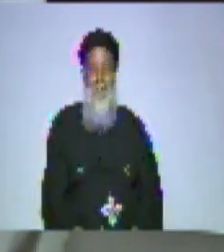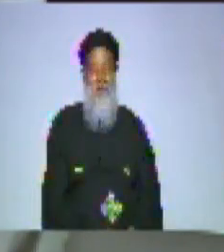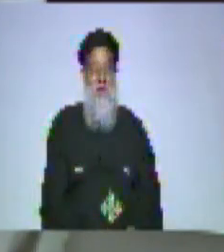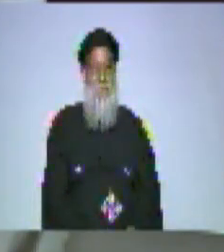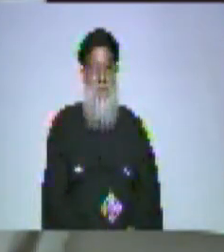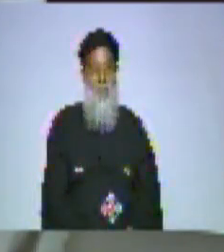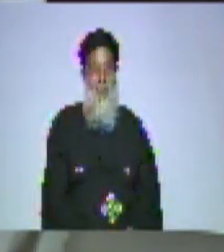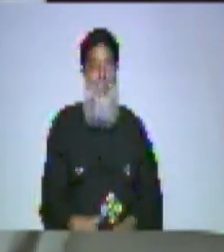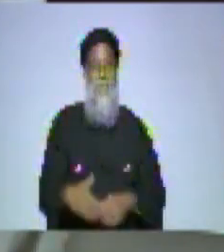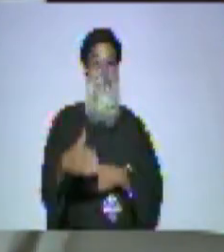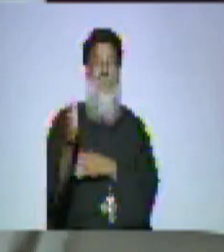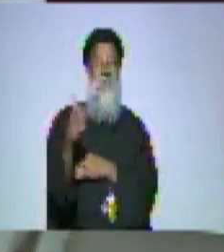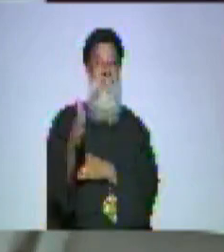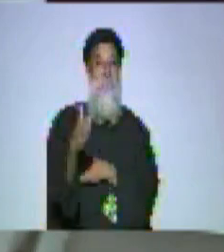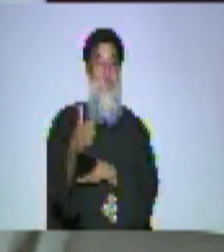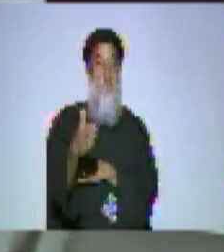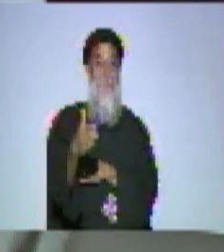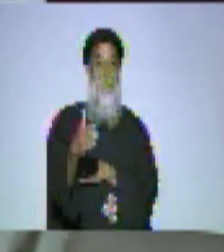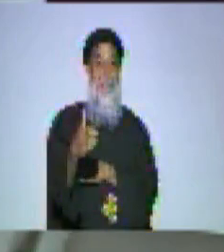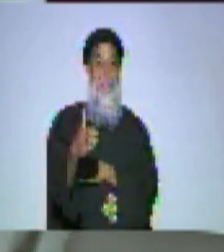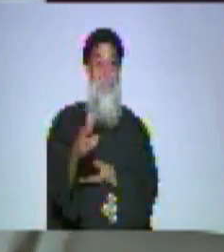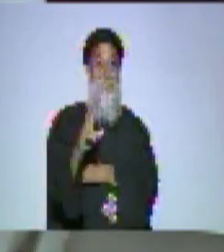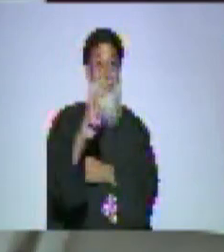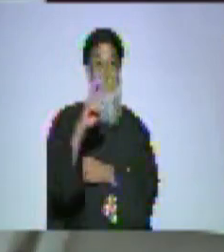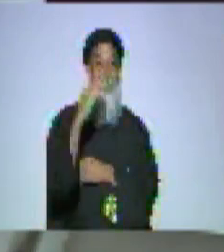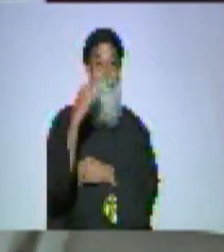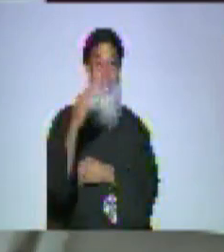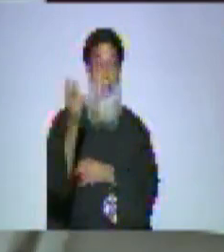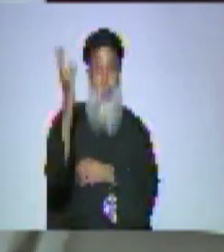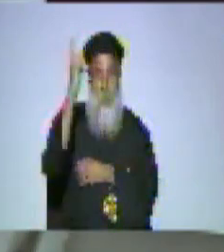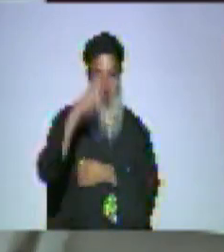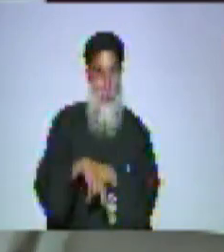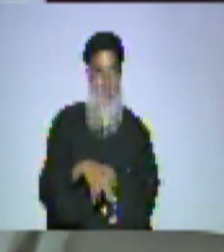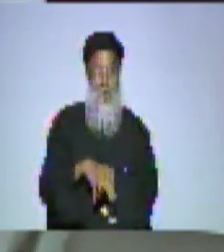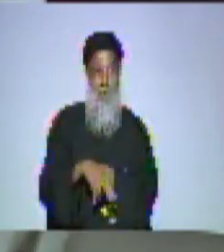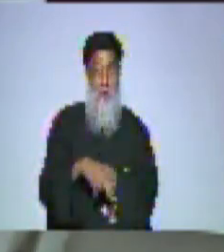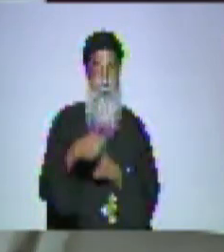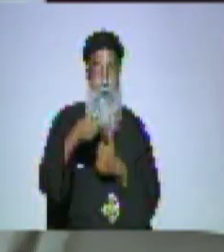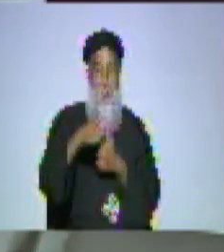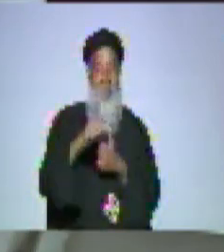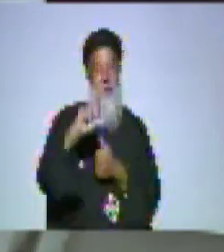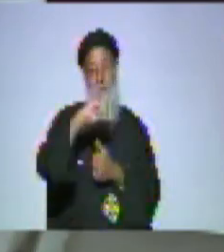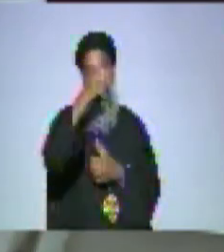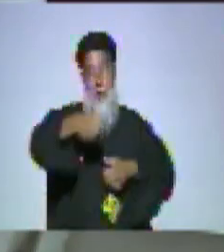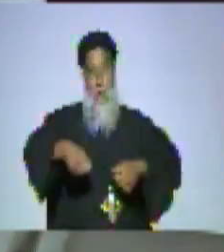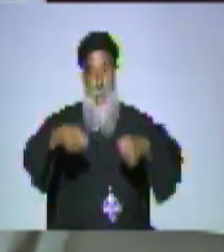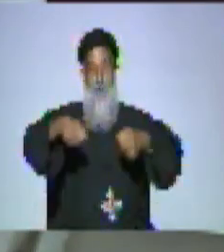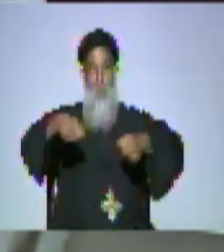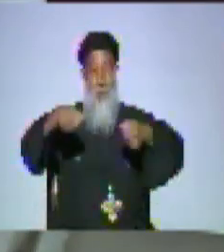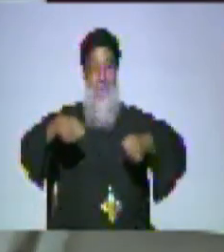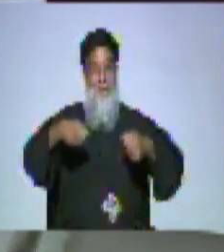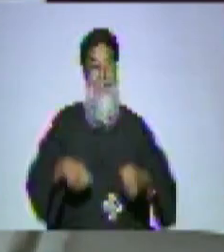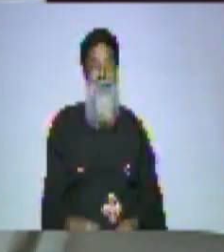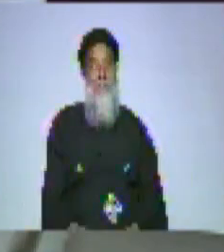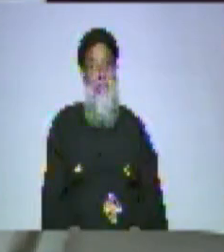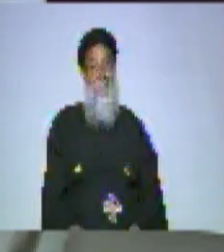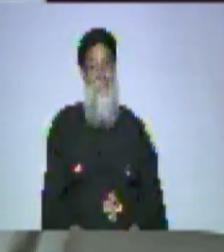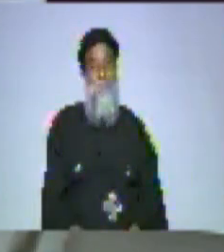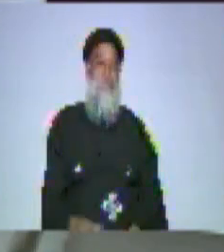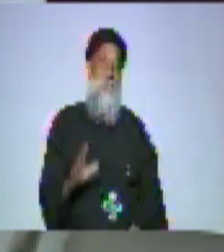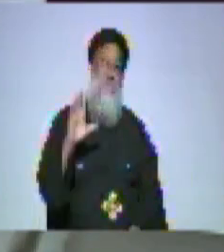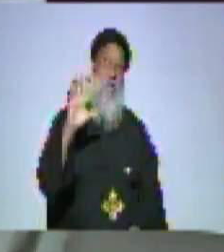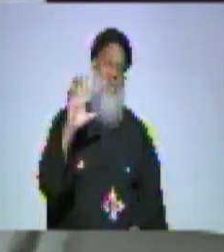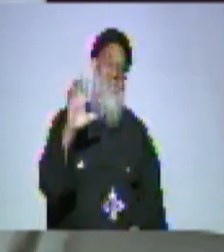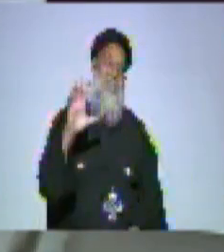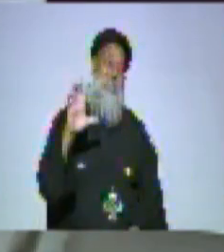والسمكه تكفي 7000 ونص واللي فاض ملك 12 اوف بينما الخمس